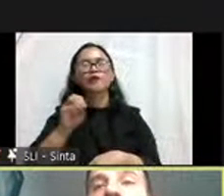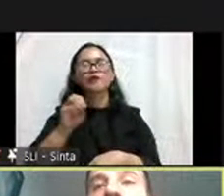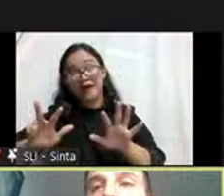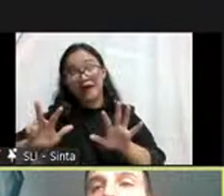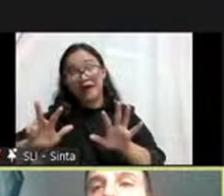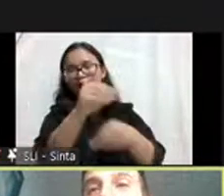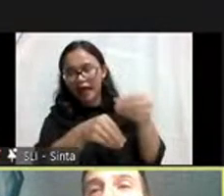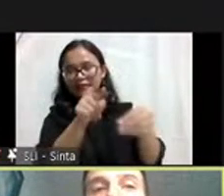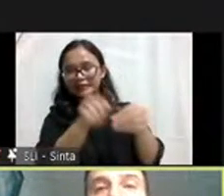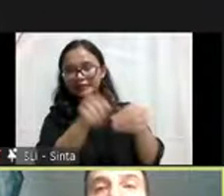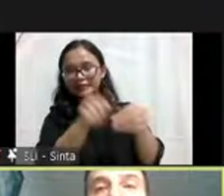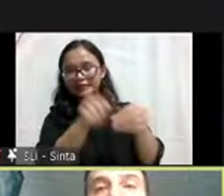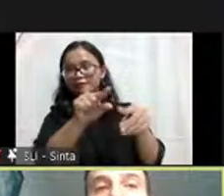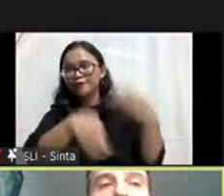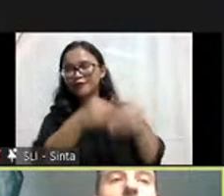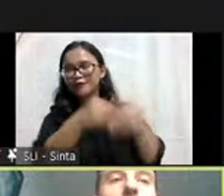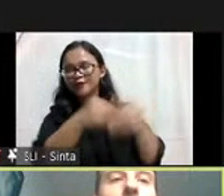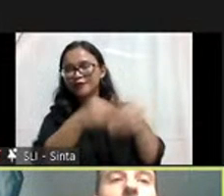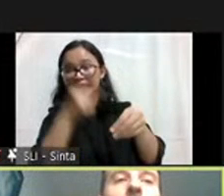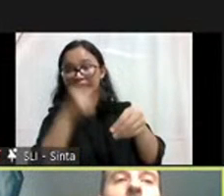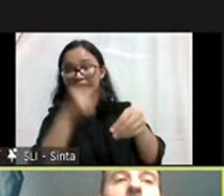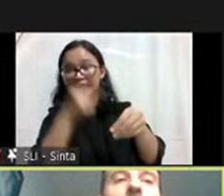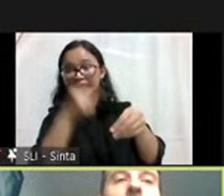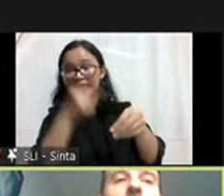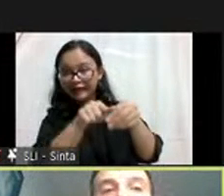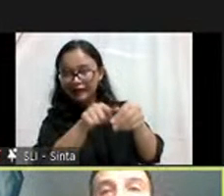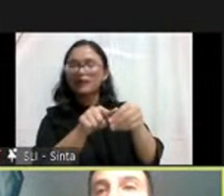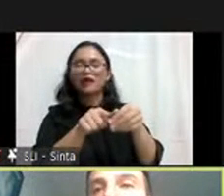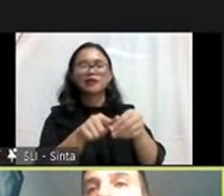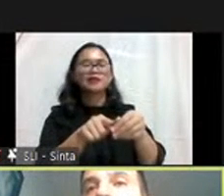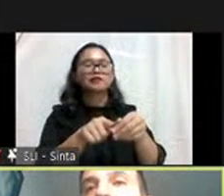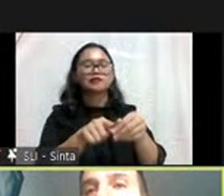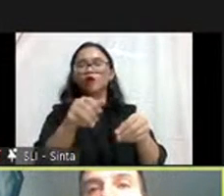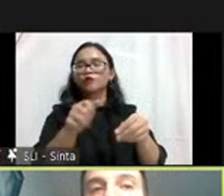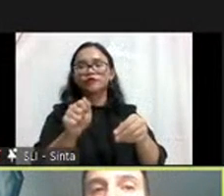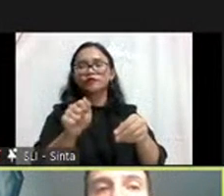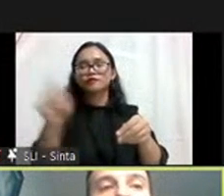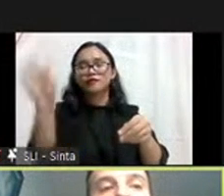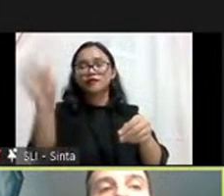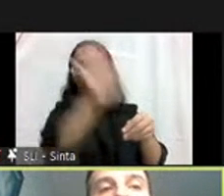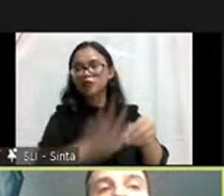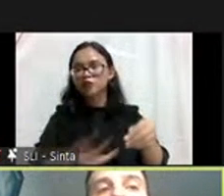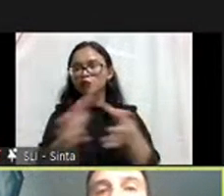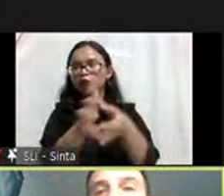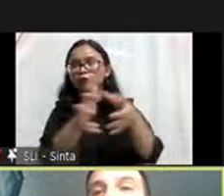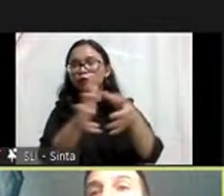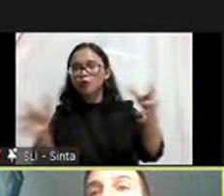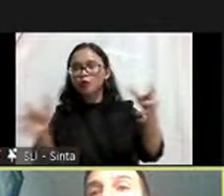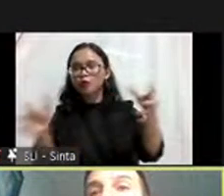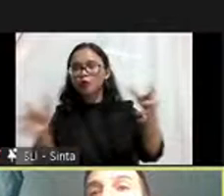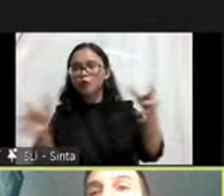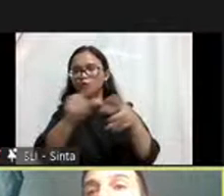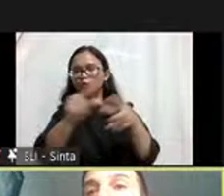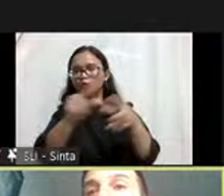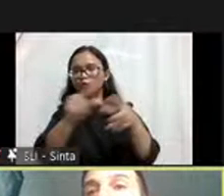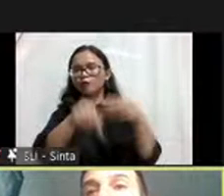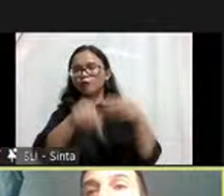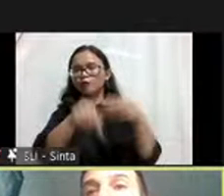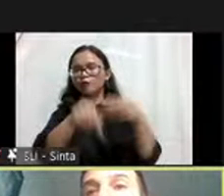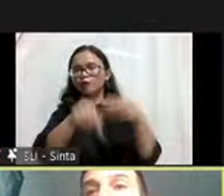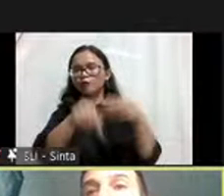Thailand eh perusahaan produsen gula terbesar di Asia Anda bisa melihat dari ringkasan di sini